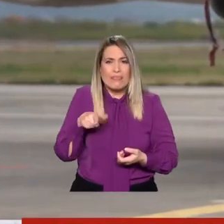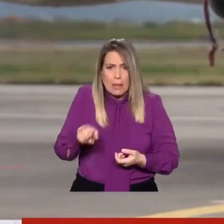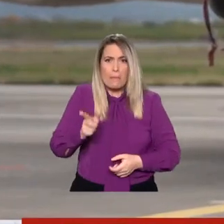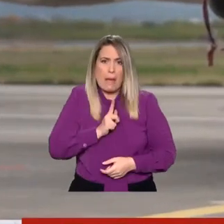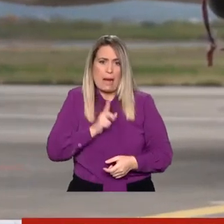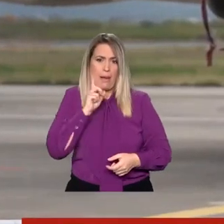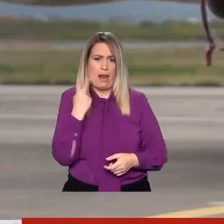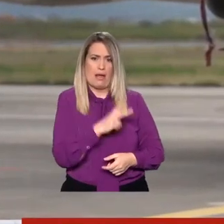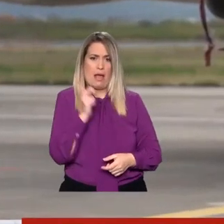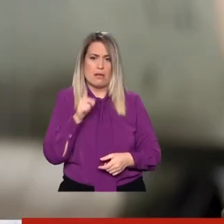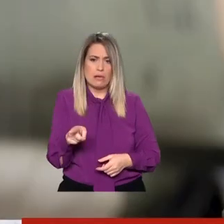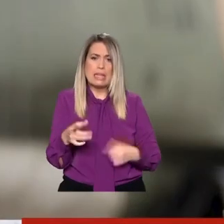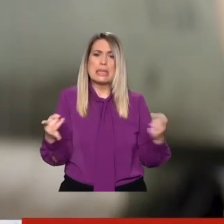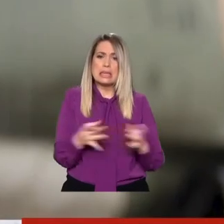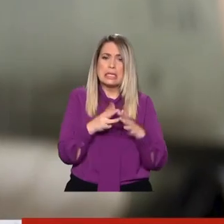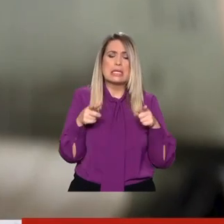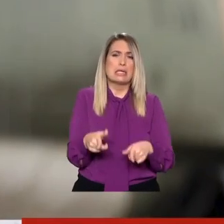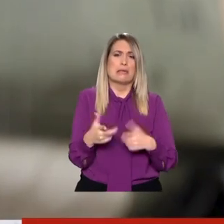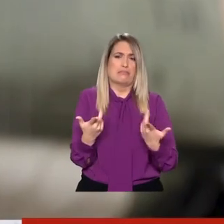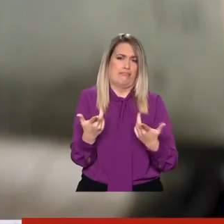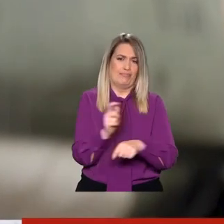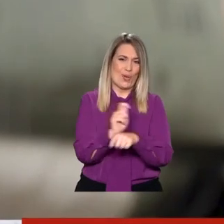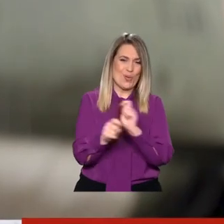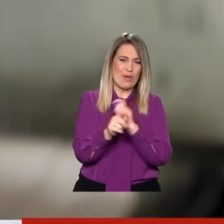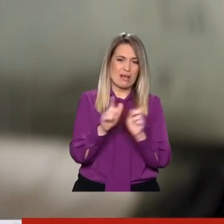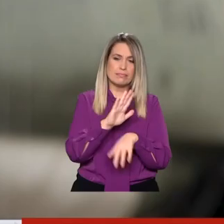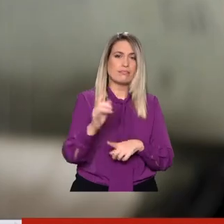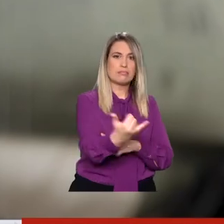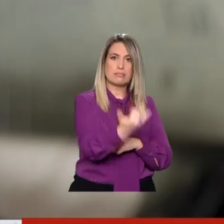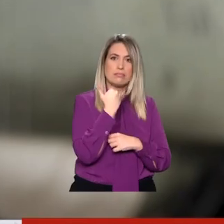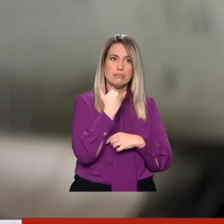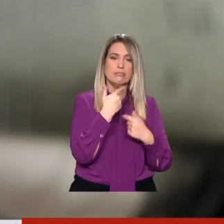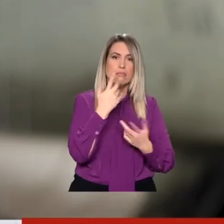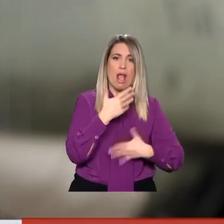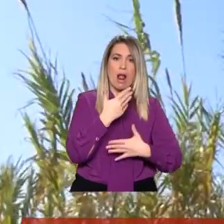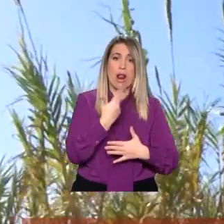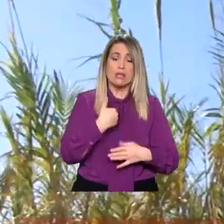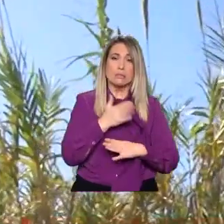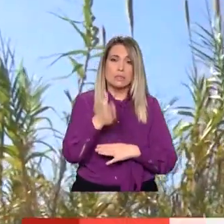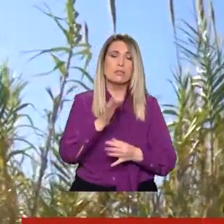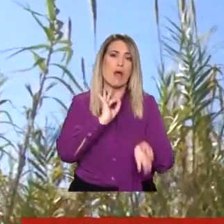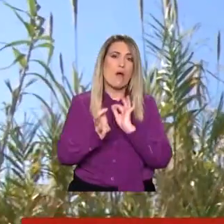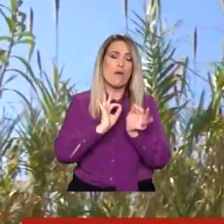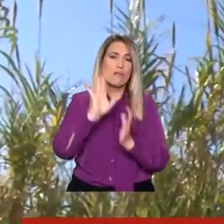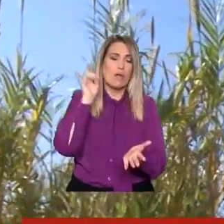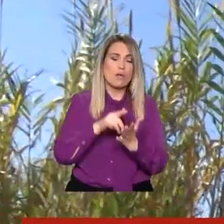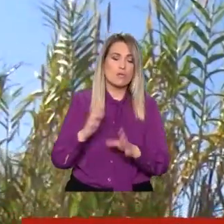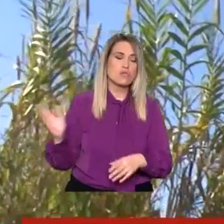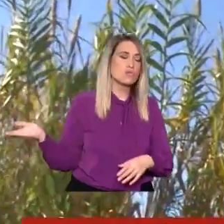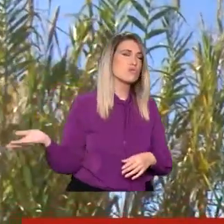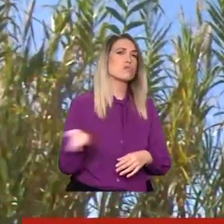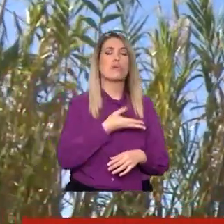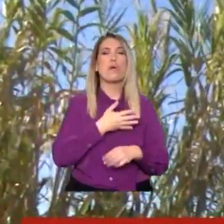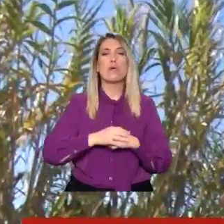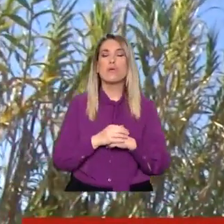τηλέφωνο να θέλει που μιλάει και στο ανασύμματο γιατί είναι κουμπάρι και μου λέει έλα στο σπίτι γιατί έγινε αφαλές. Πληροφορίες και μαρτυρίες που